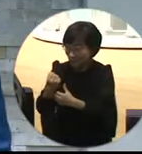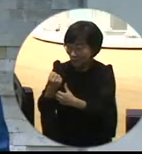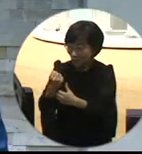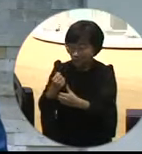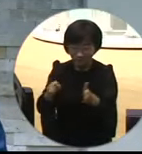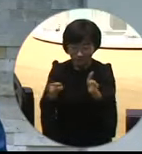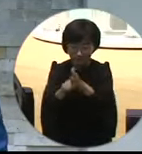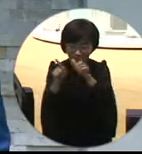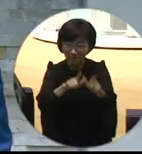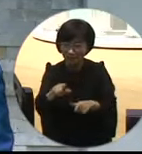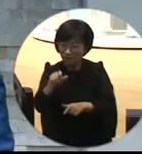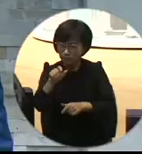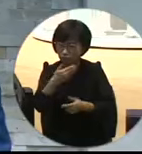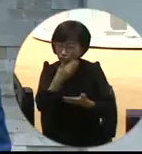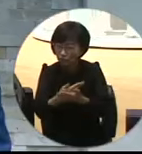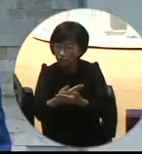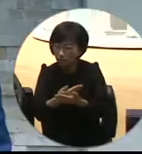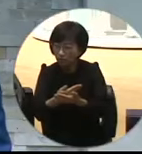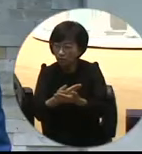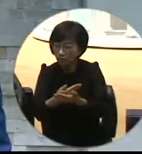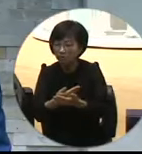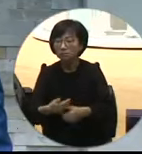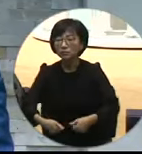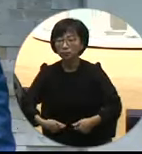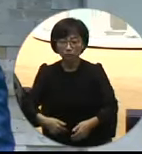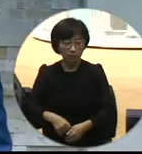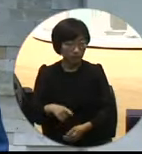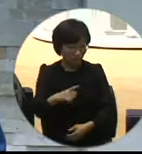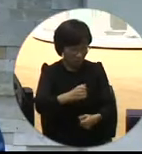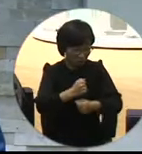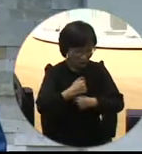뭘 지켰다 안 지켰다가 중요한 것이 아니라는 얘기예요.